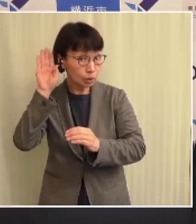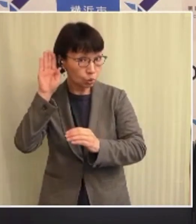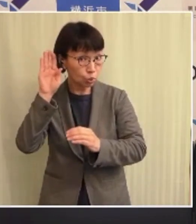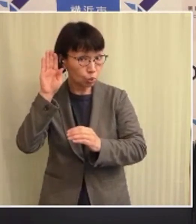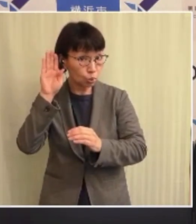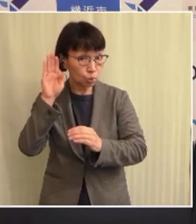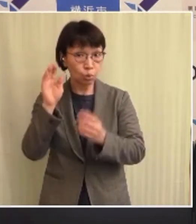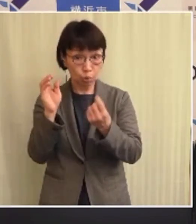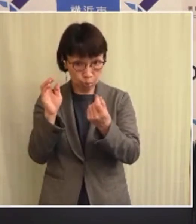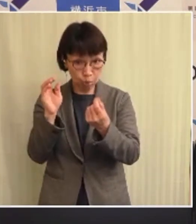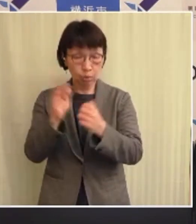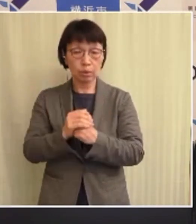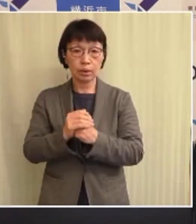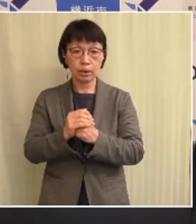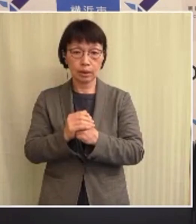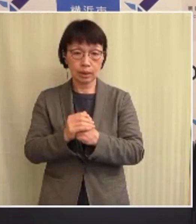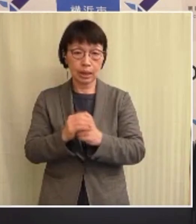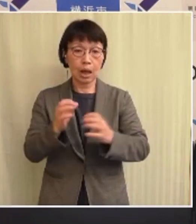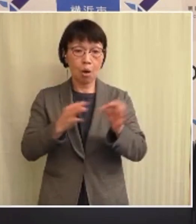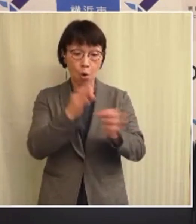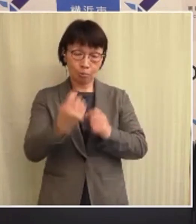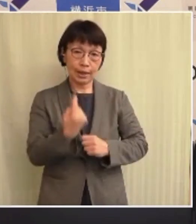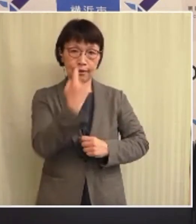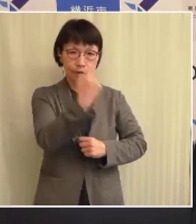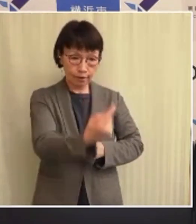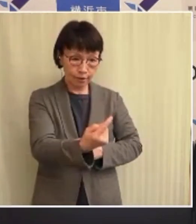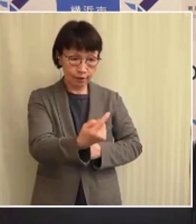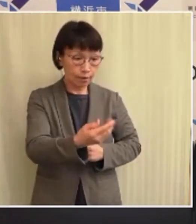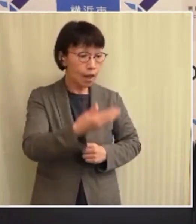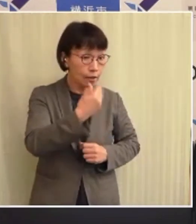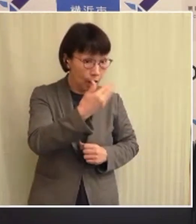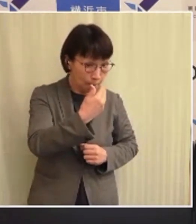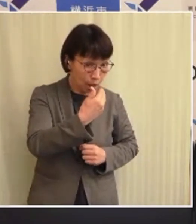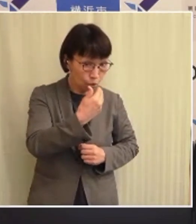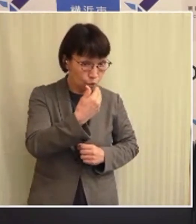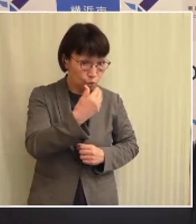で調理されて外で食べる外食に対して、